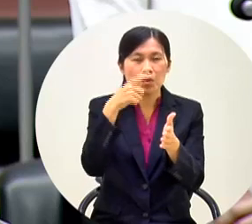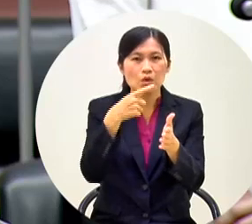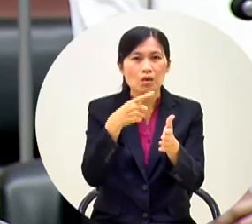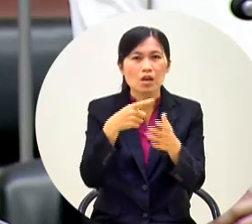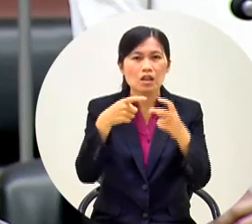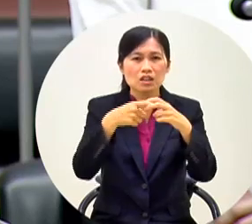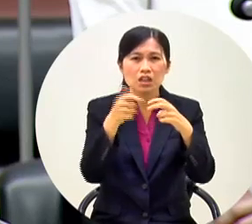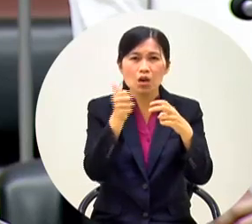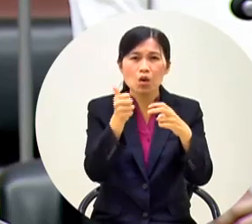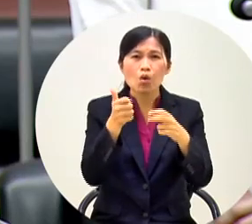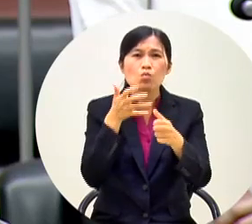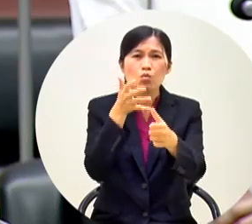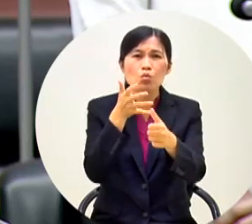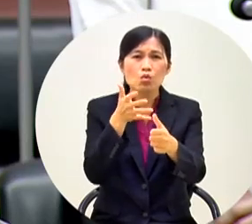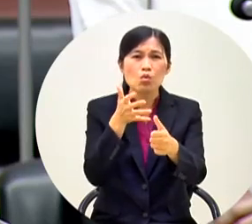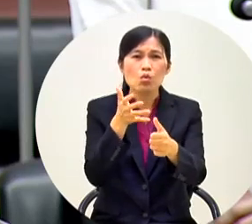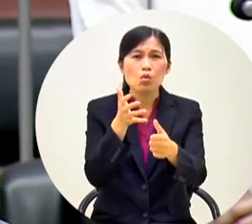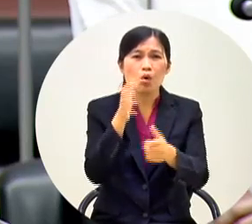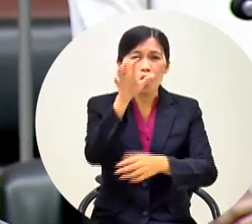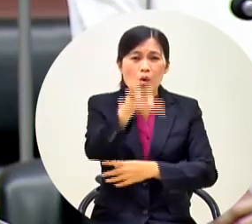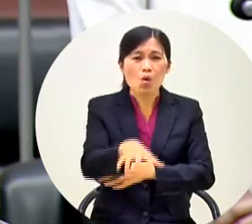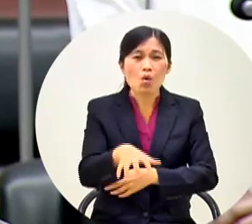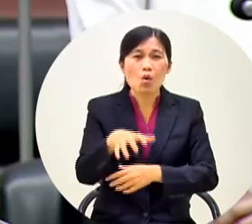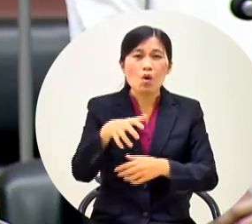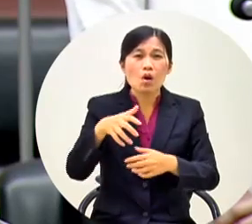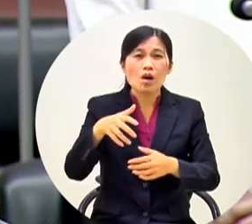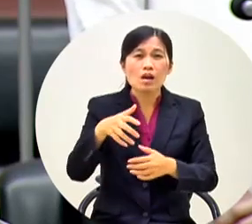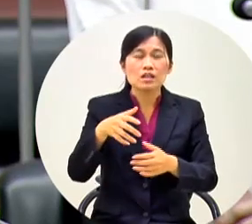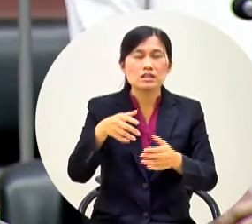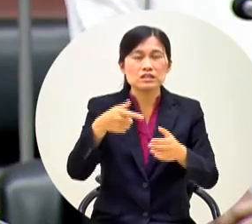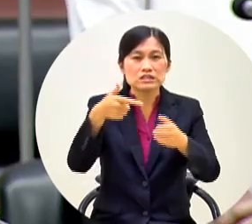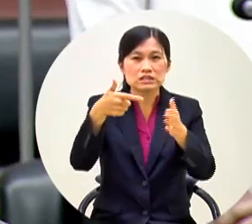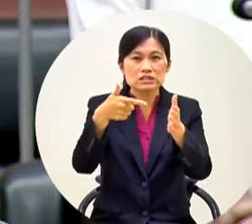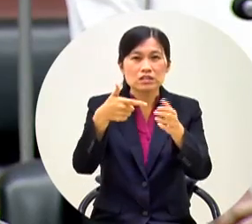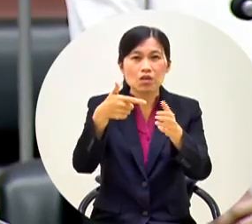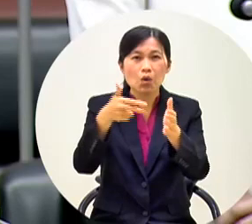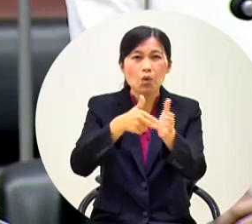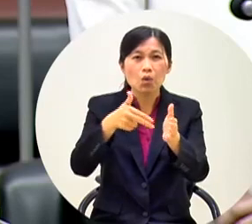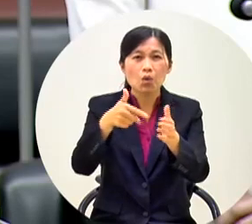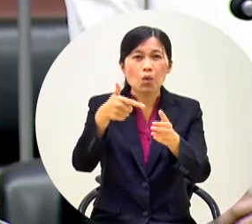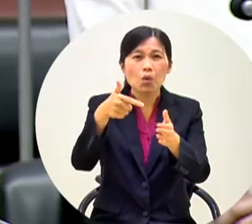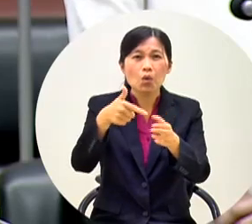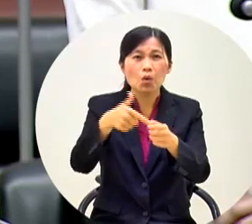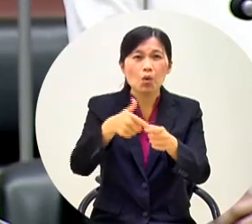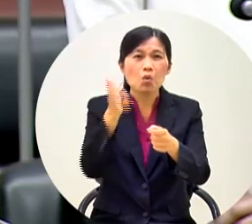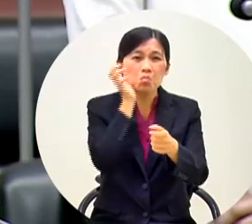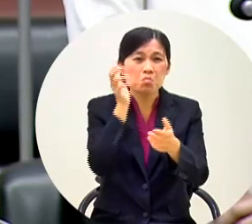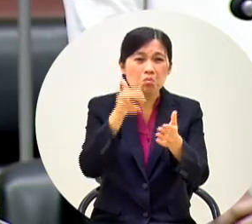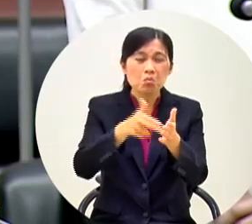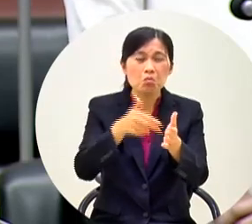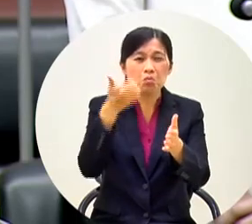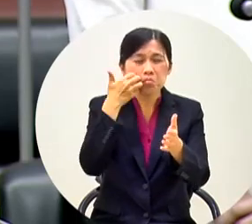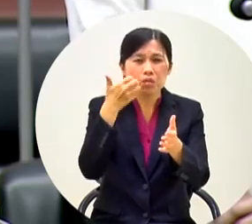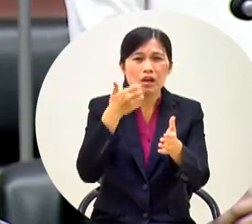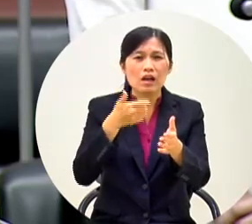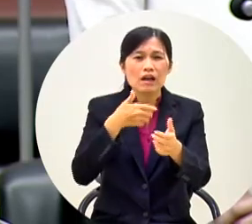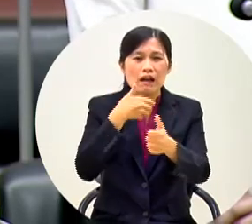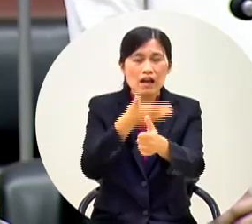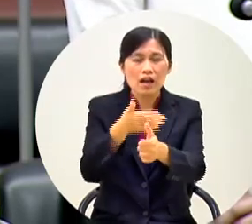的？让他民调跌到谷底，让他的团队更确